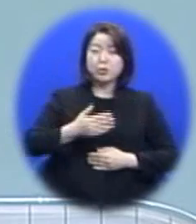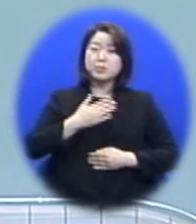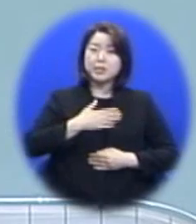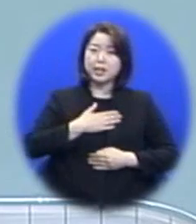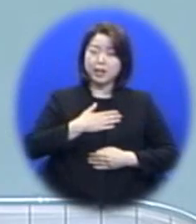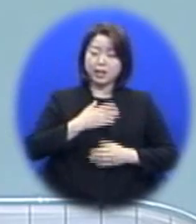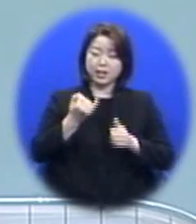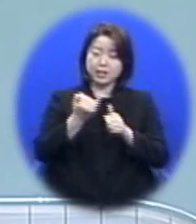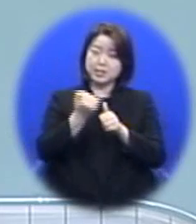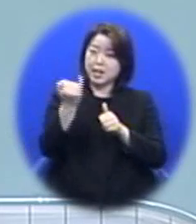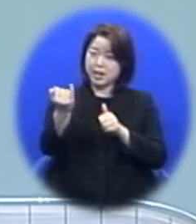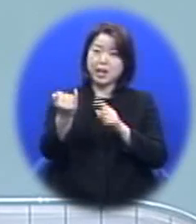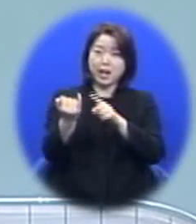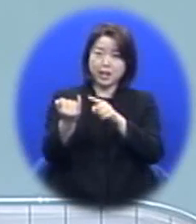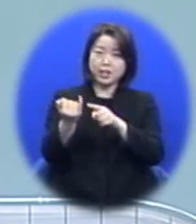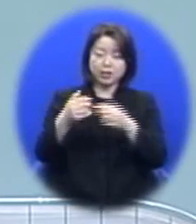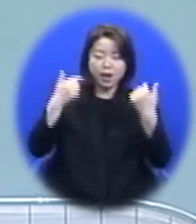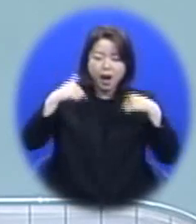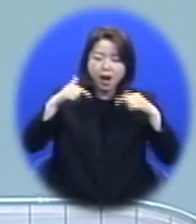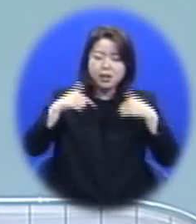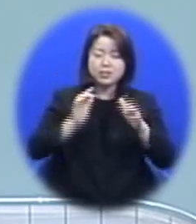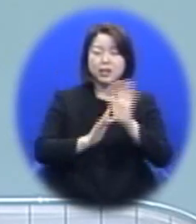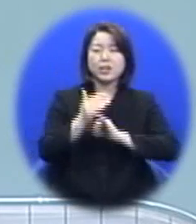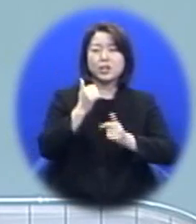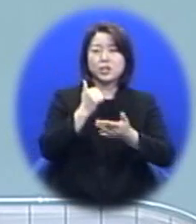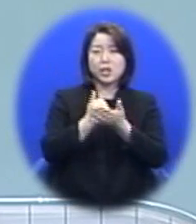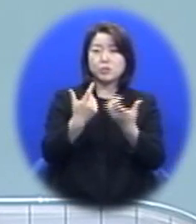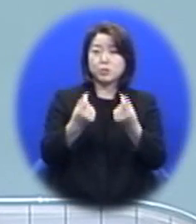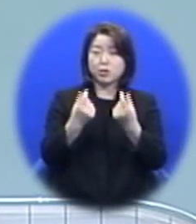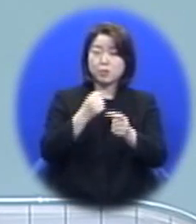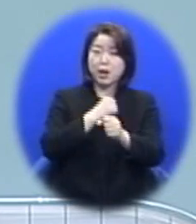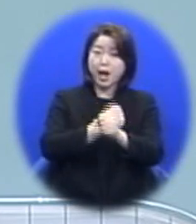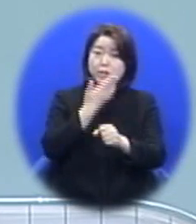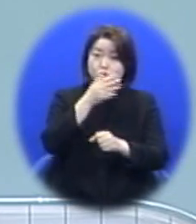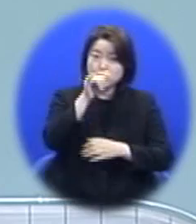제 아내에게 항상 예수님 같이 할 수 있겠습니까?